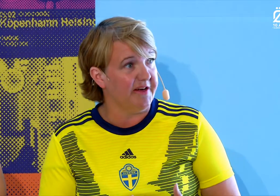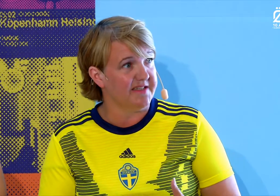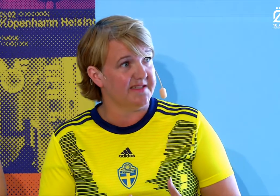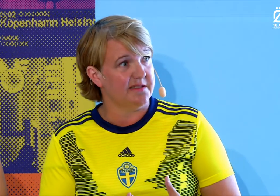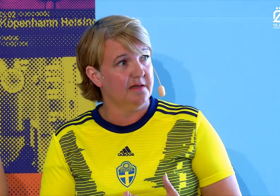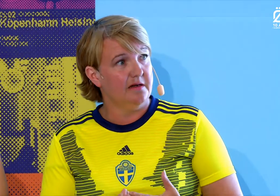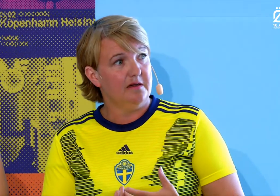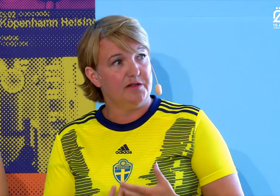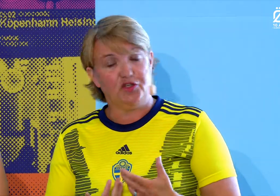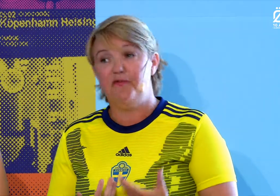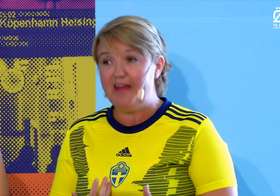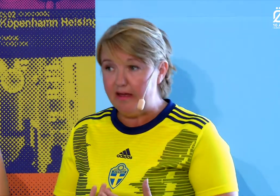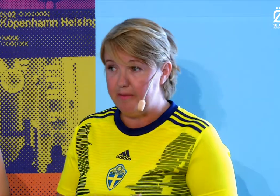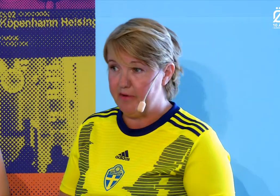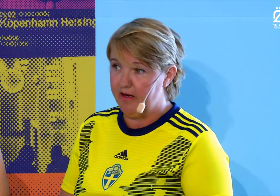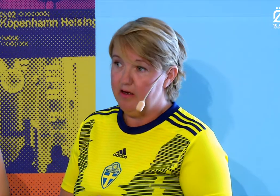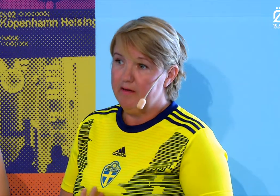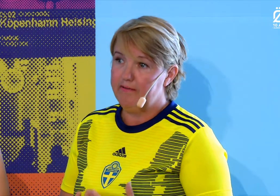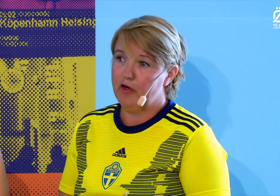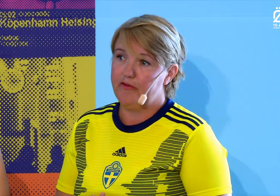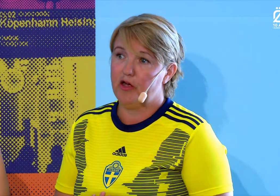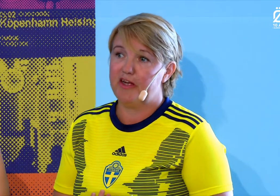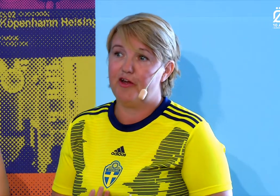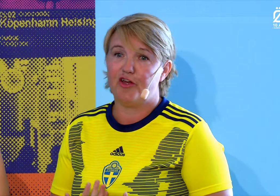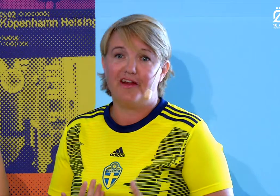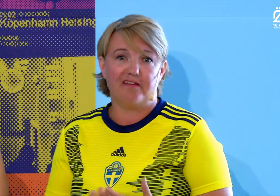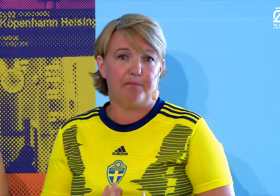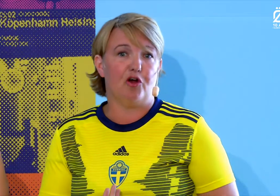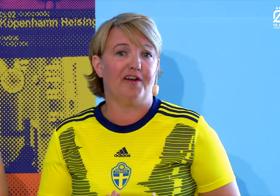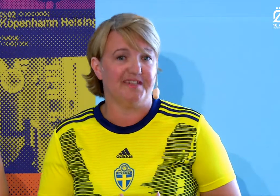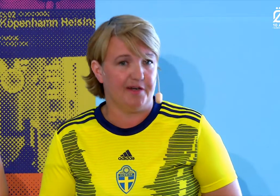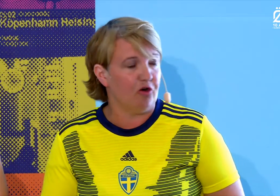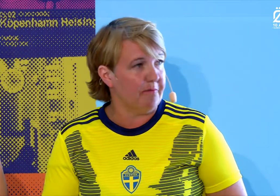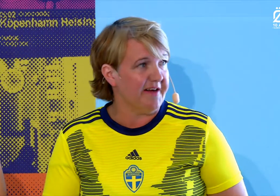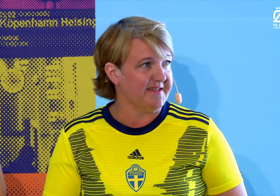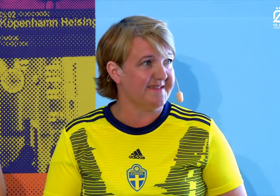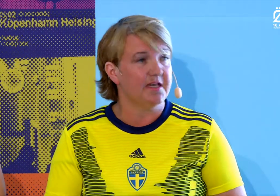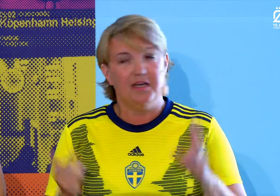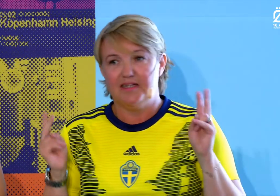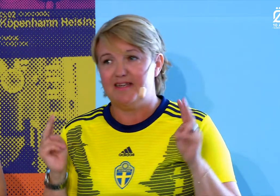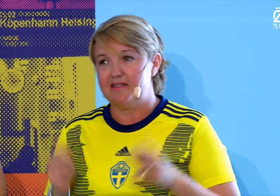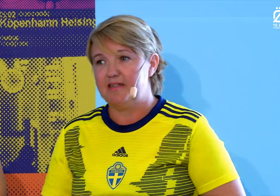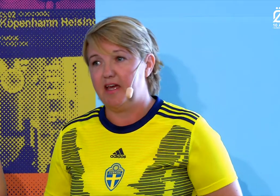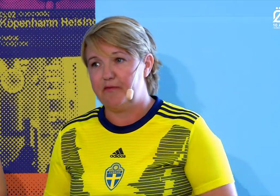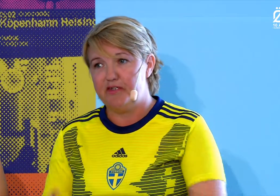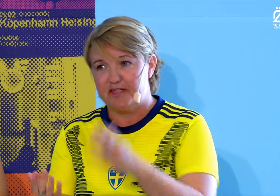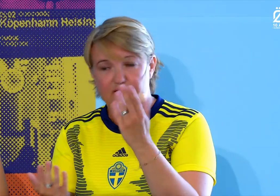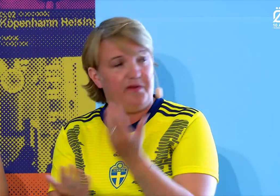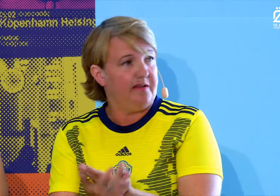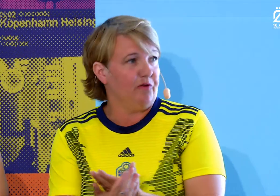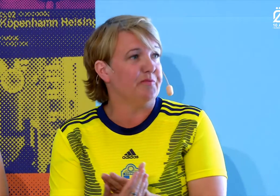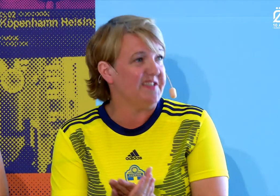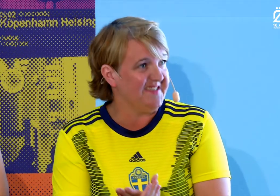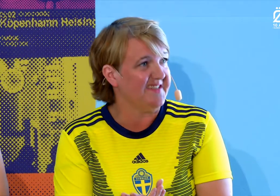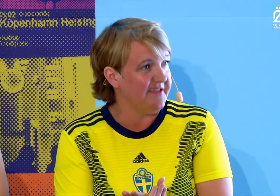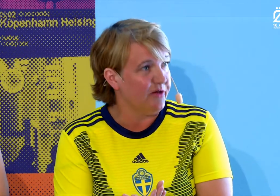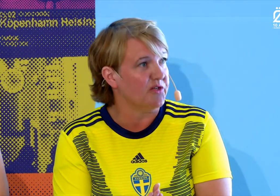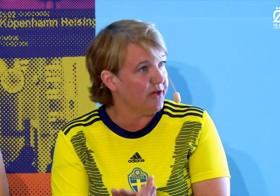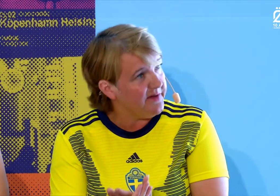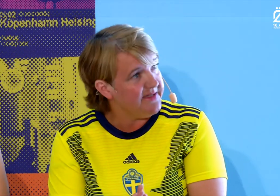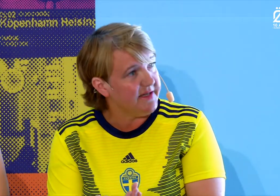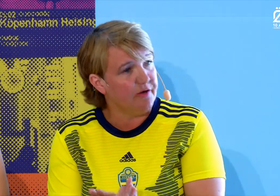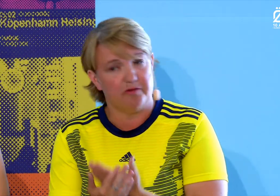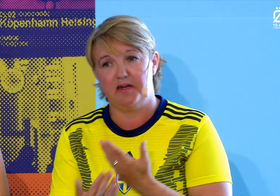faktiskt en hållbarhetssynvinkel på det. Företagen idag gör inte bara sina hållbarhetssatsningar för att det ska se fint ut på sista